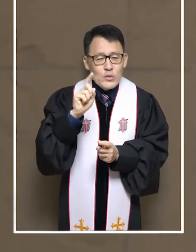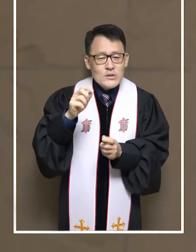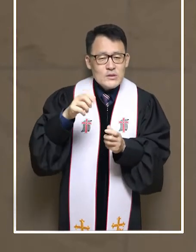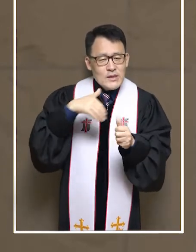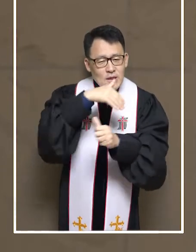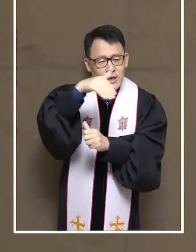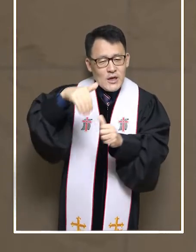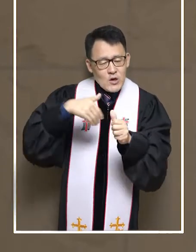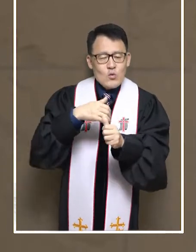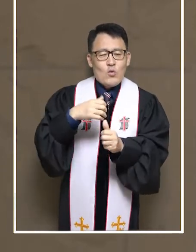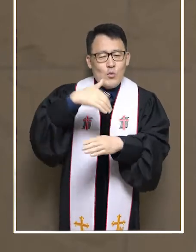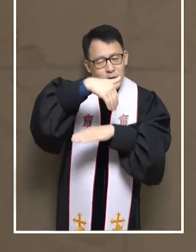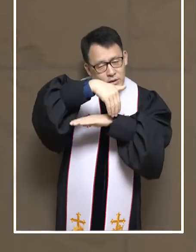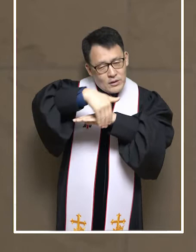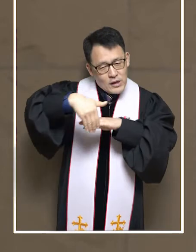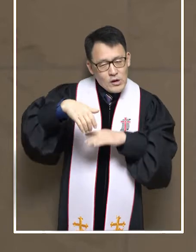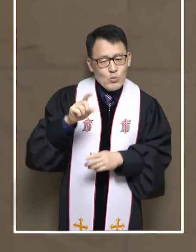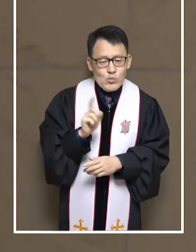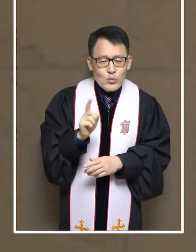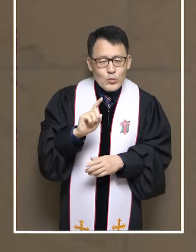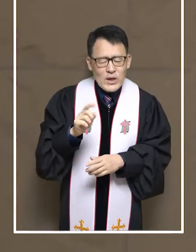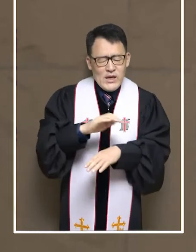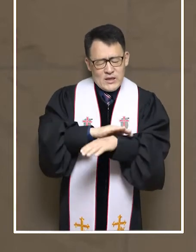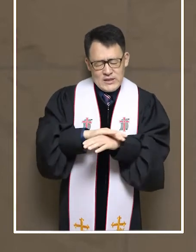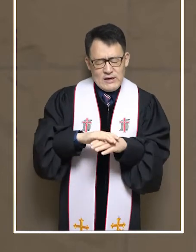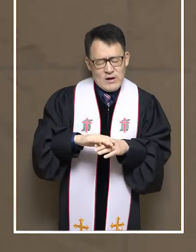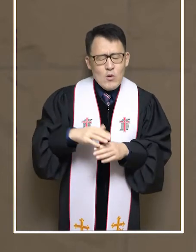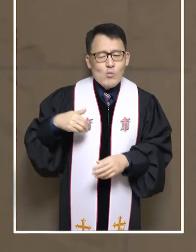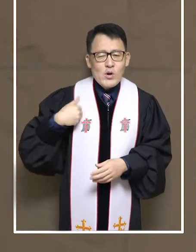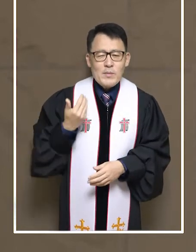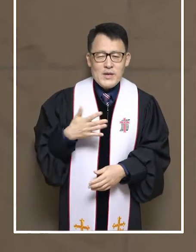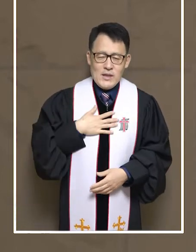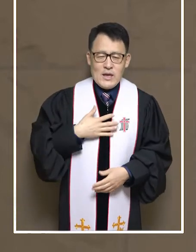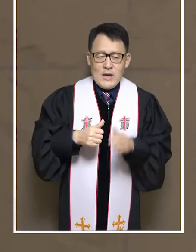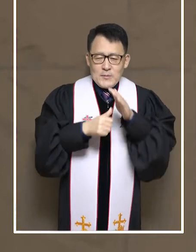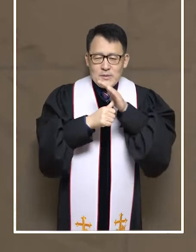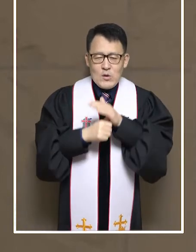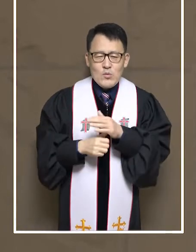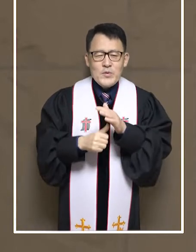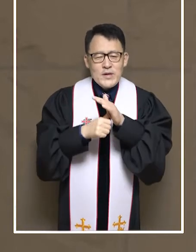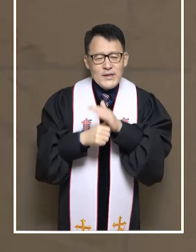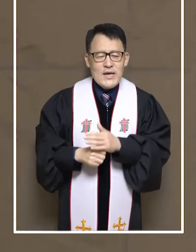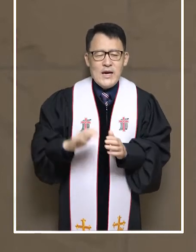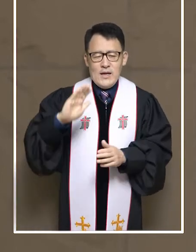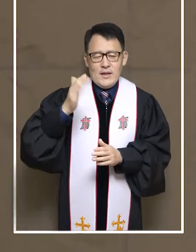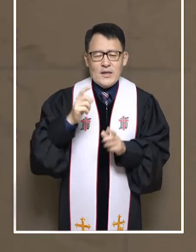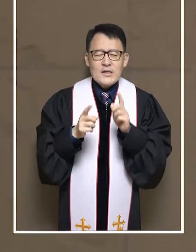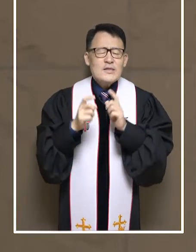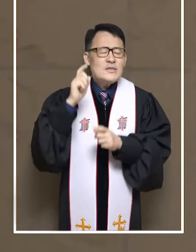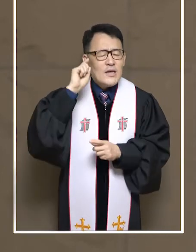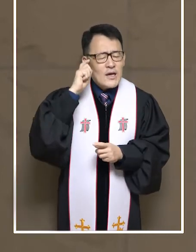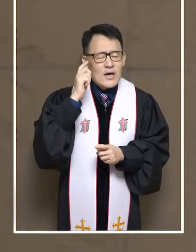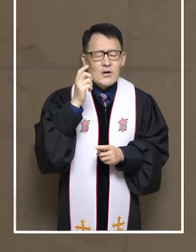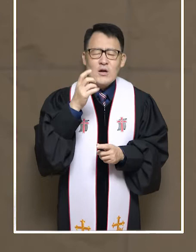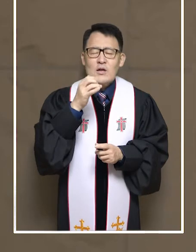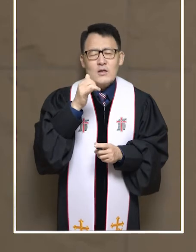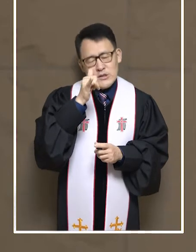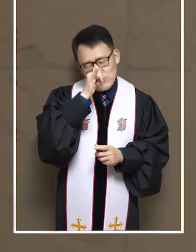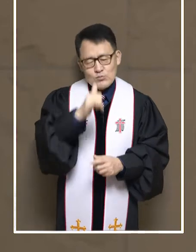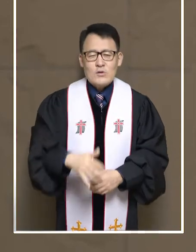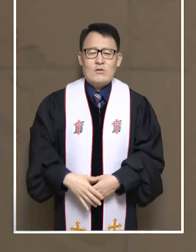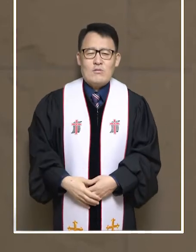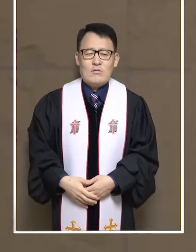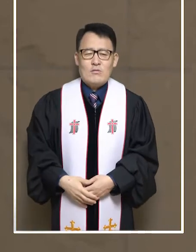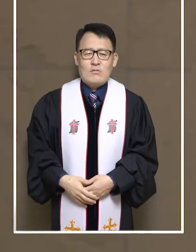어떤 계획이 있으실 것이고 그 계획을 이루실 때까지 내가 인내하고 견뎌야 된다,